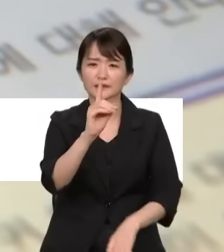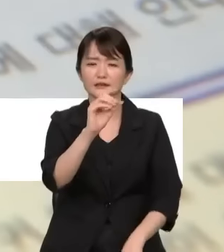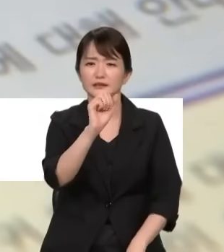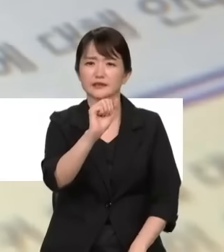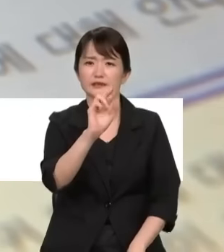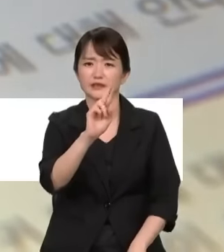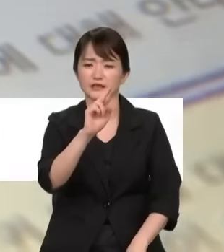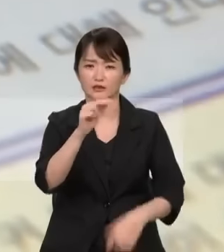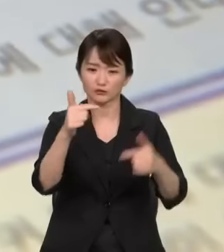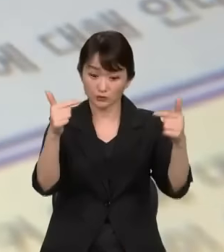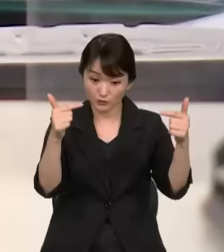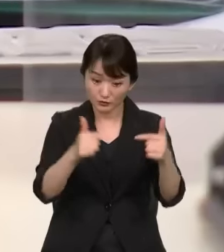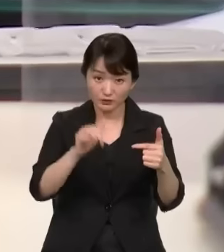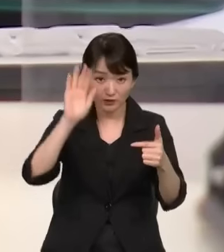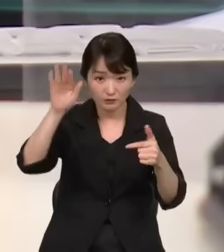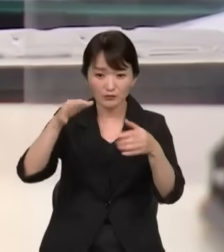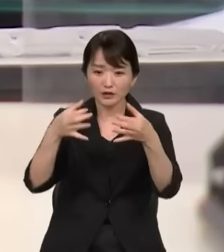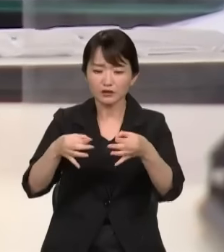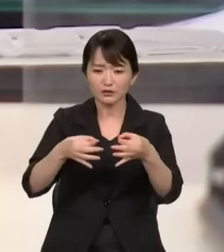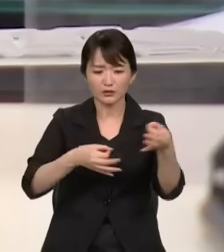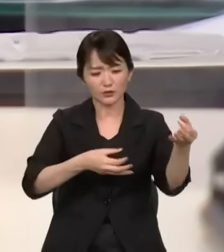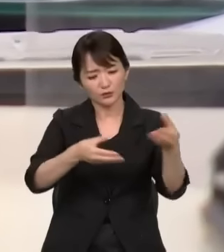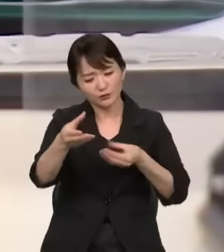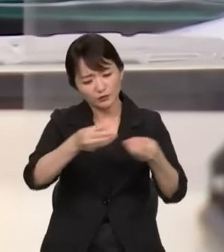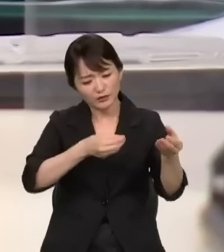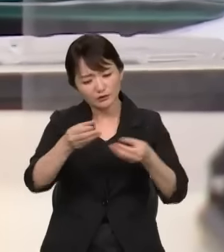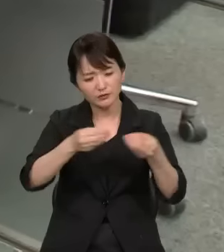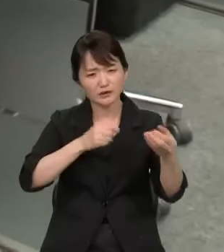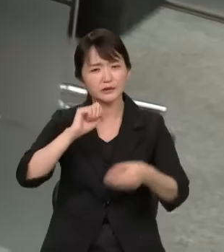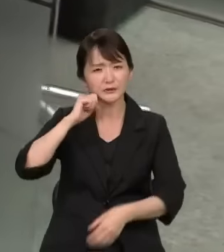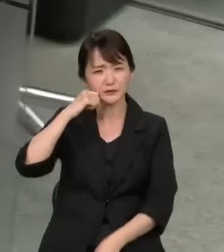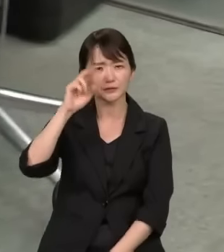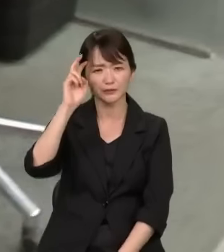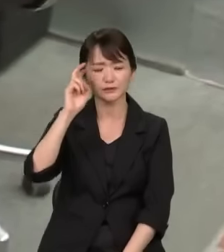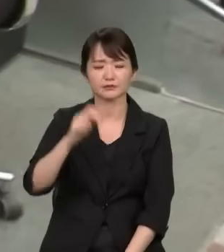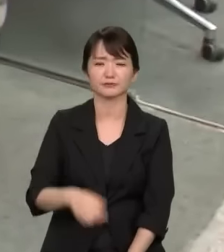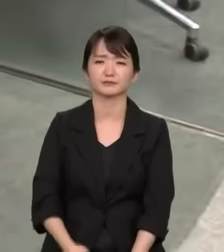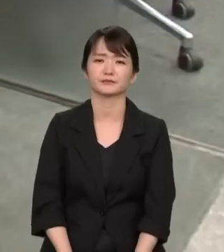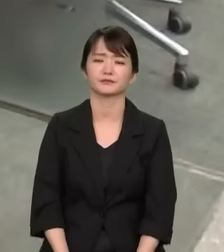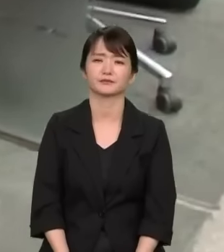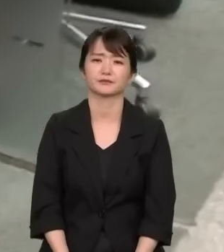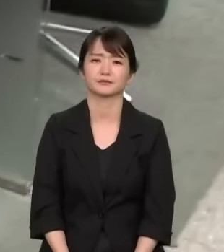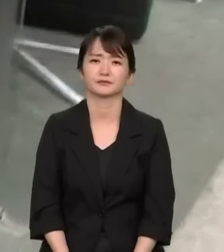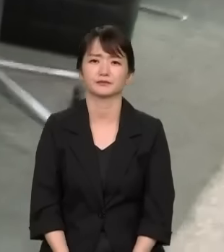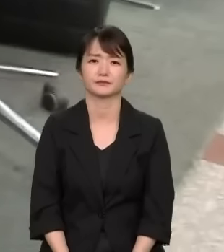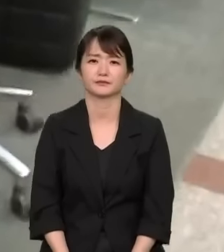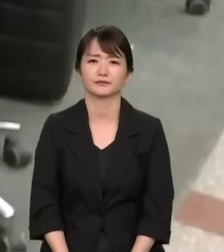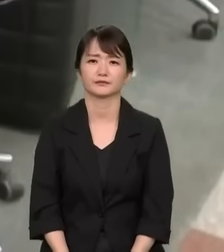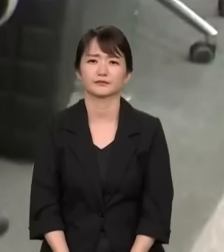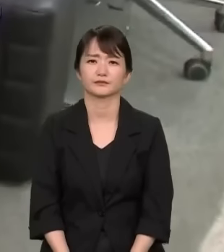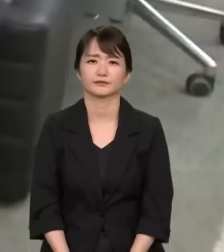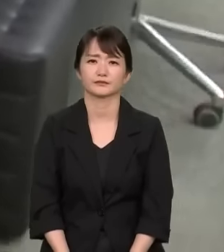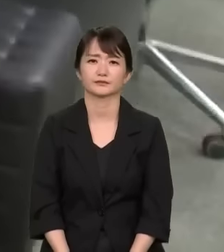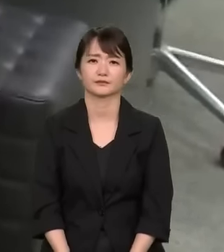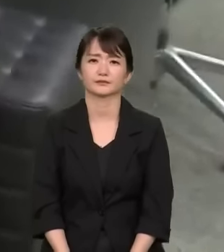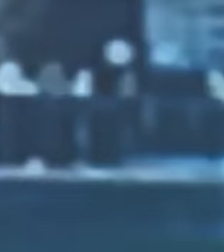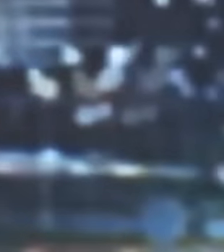낮추겠다고도 했는데 앞으로 은행들의 대출 문턱은 더 높아질 전망입니다. JTBC 공다솜입니다.